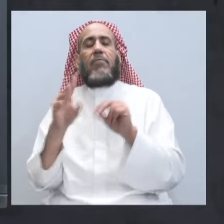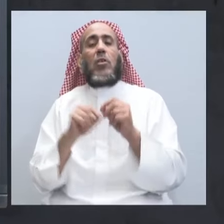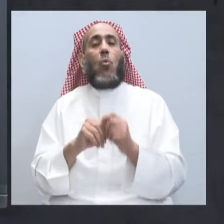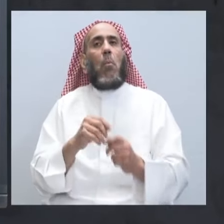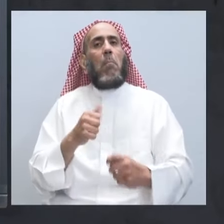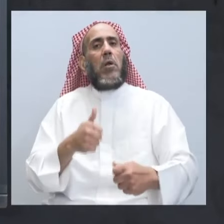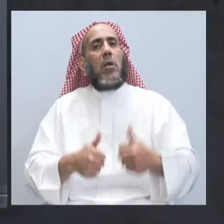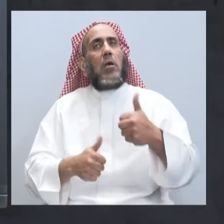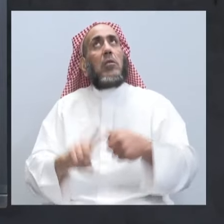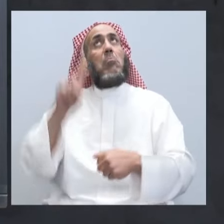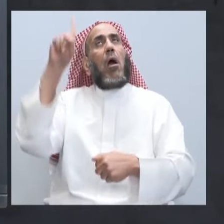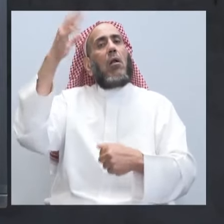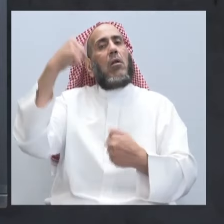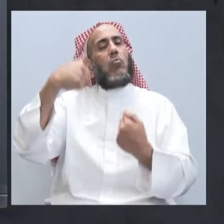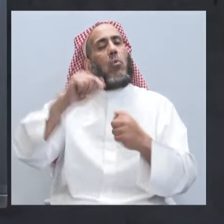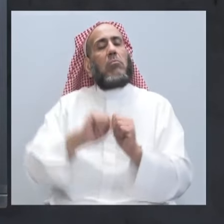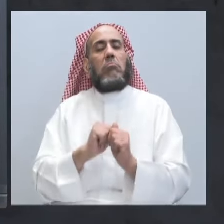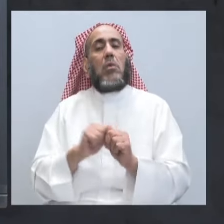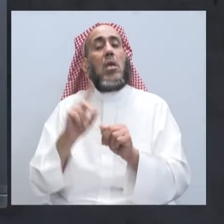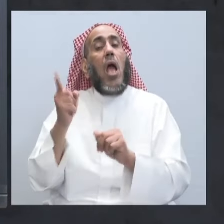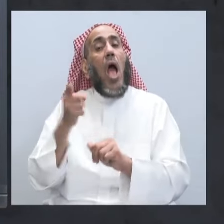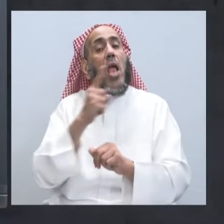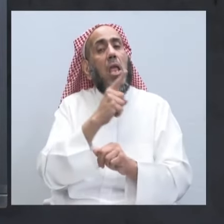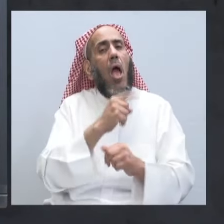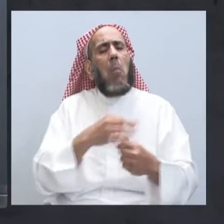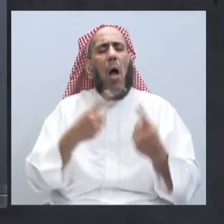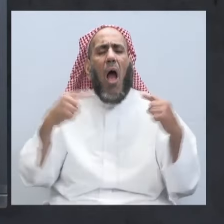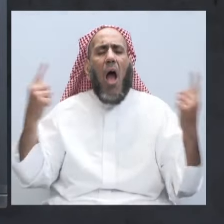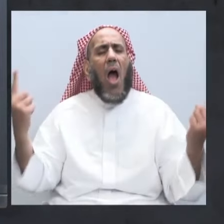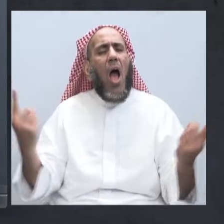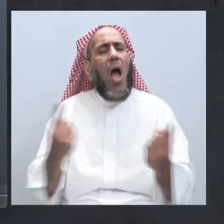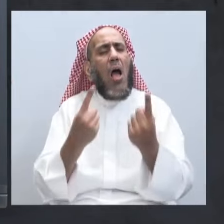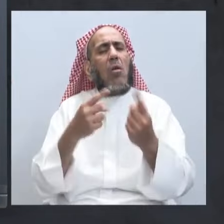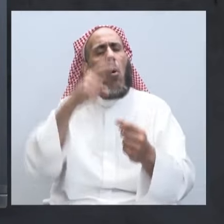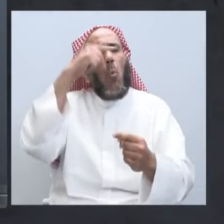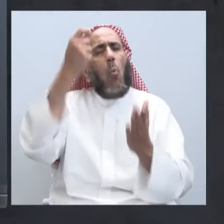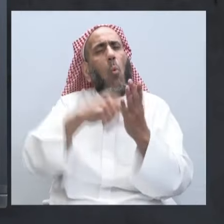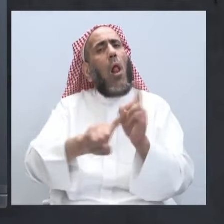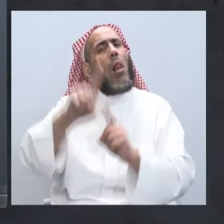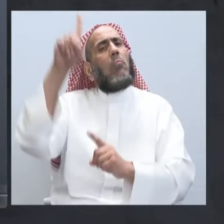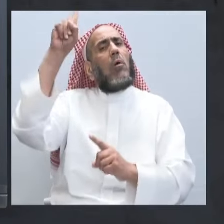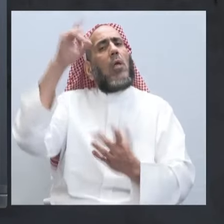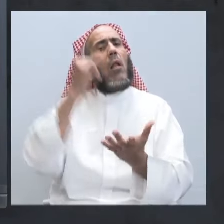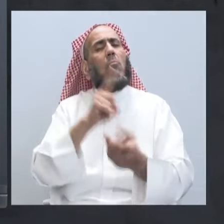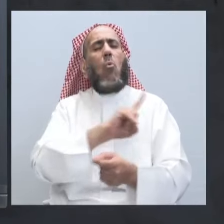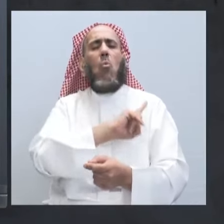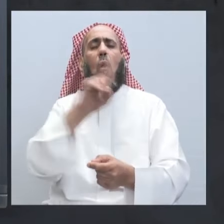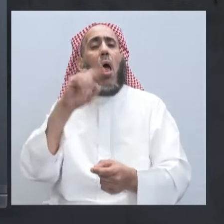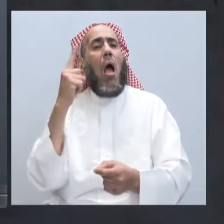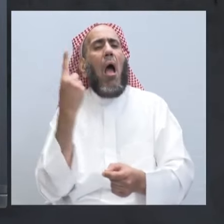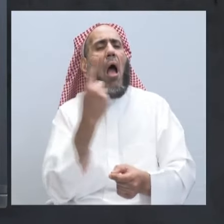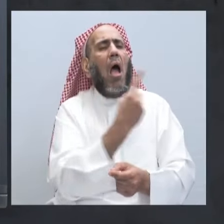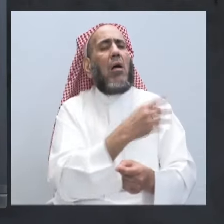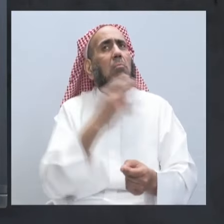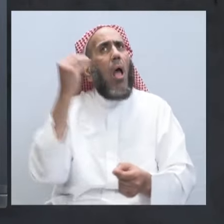اختبار الله له هي ايام تجري باعنتها ولا احد يعلم